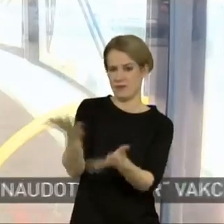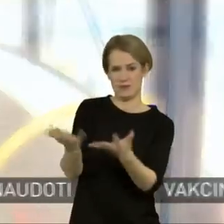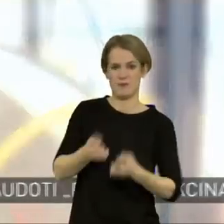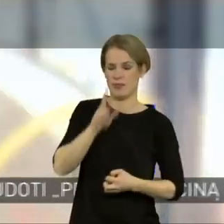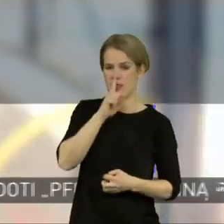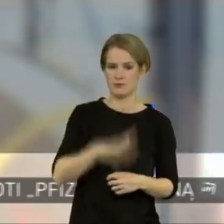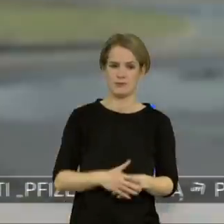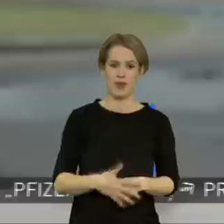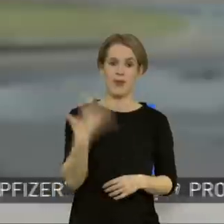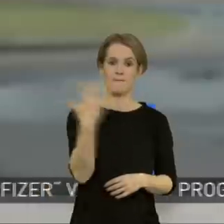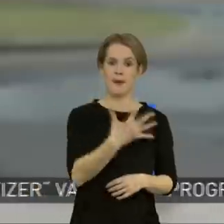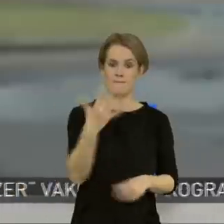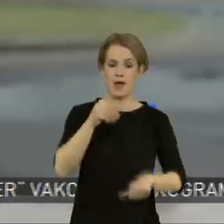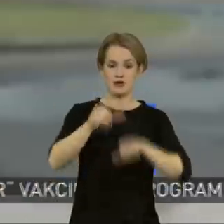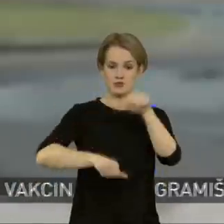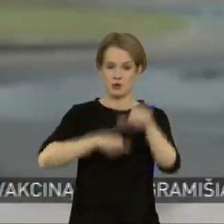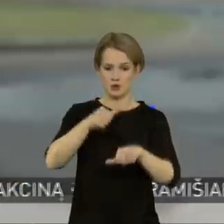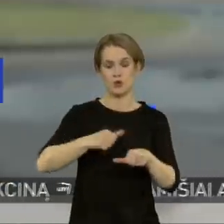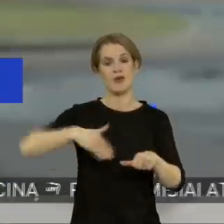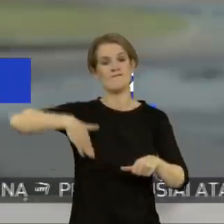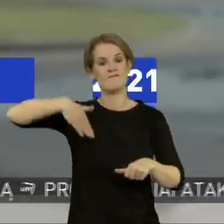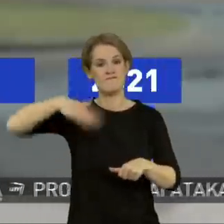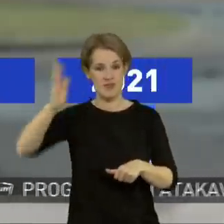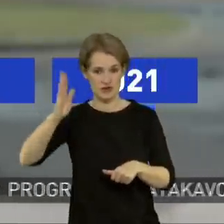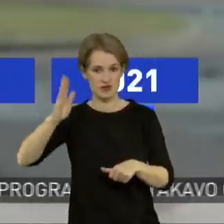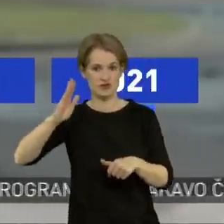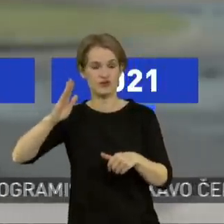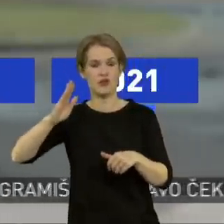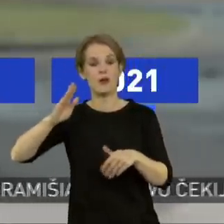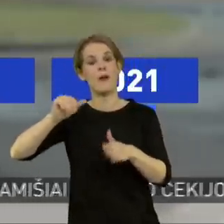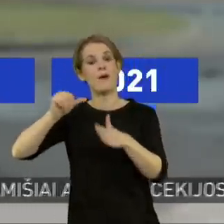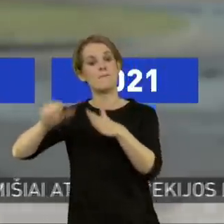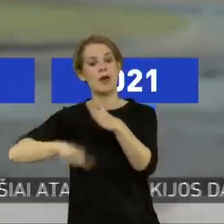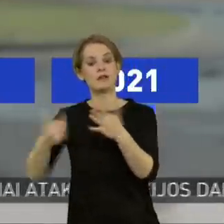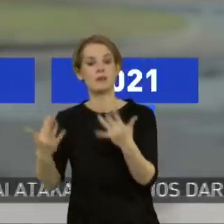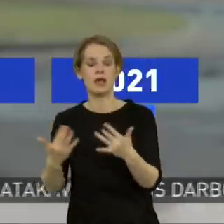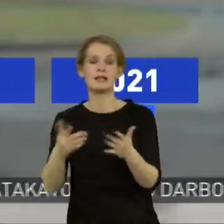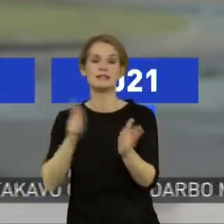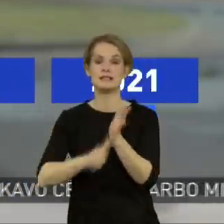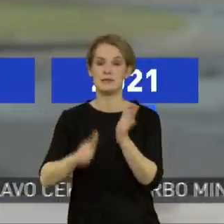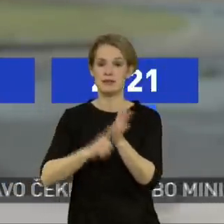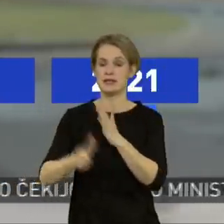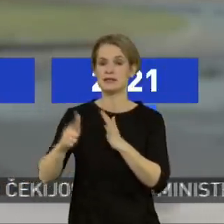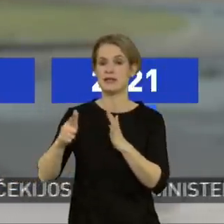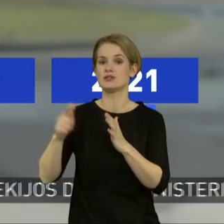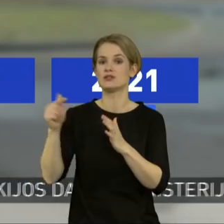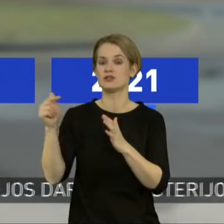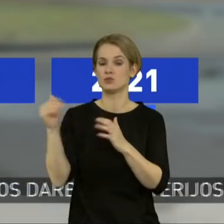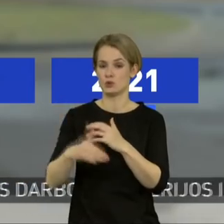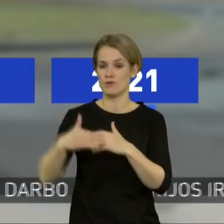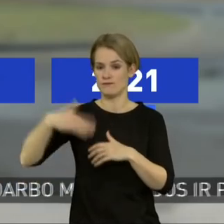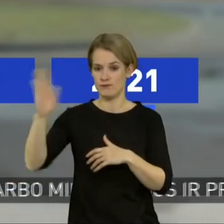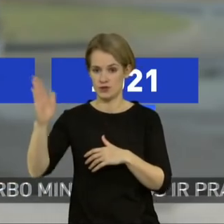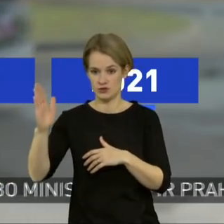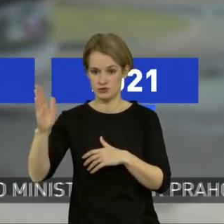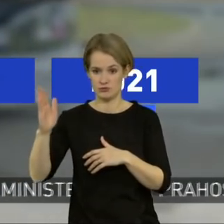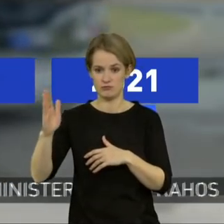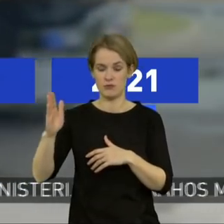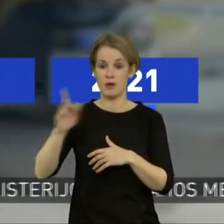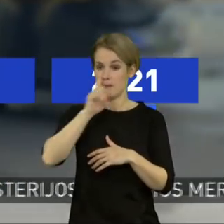55 metų ir vyresnių registruotų bedarbių dabar beveik 70 tūkstančių. Pagausėjimas per metus